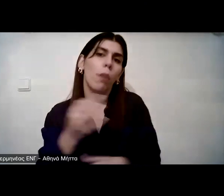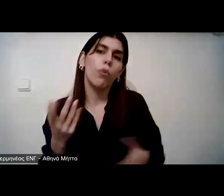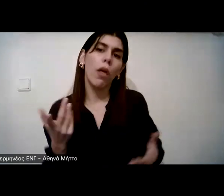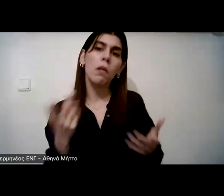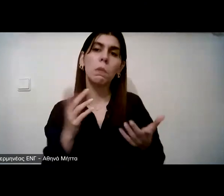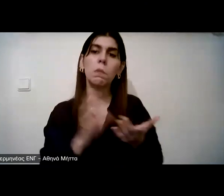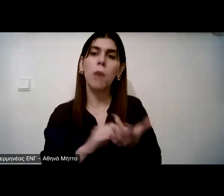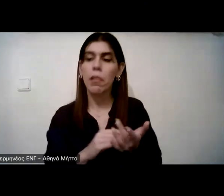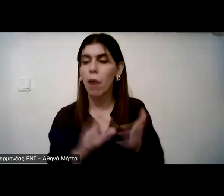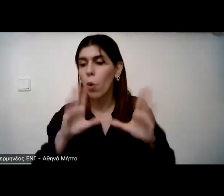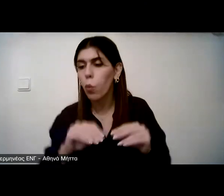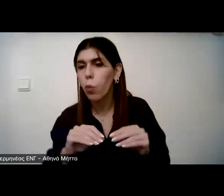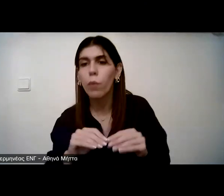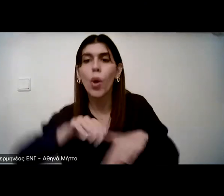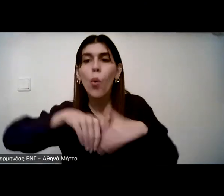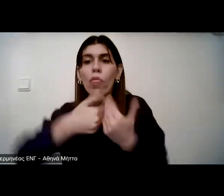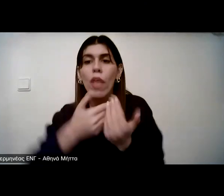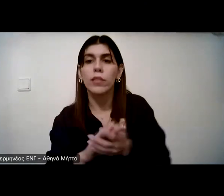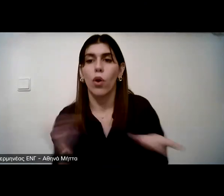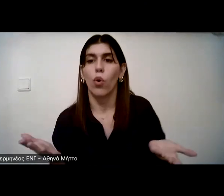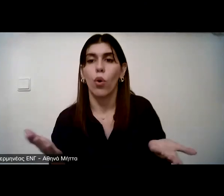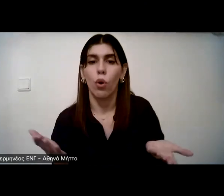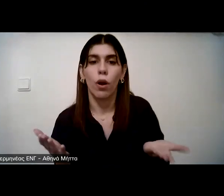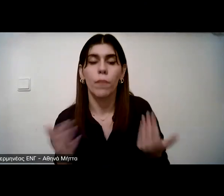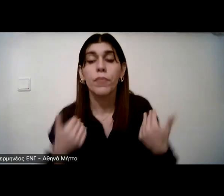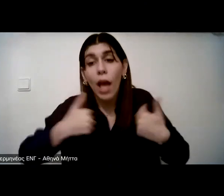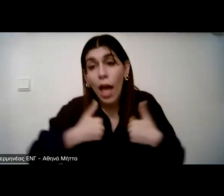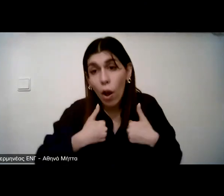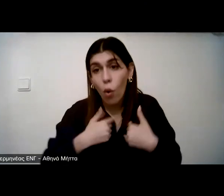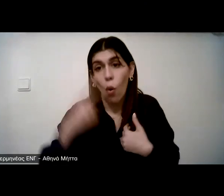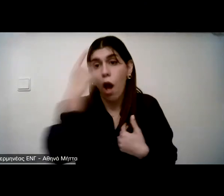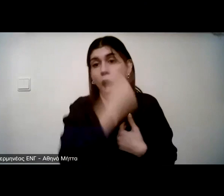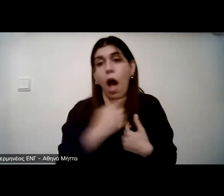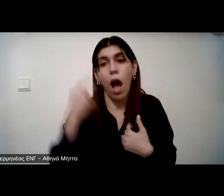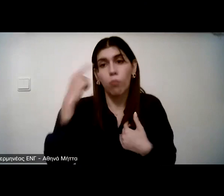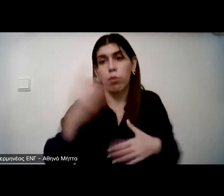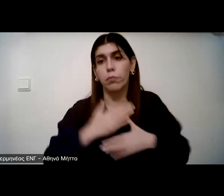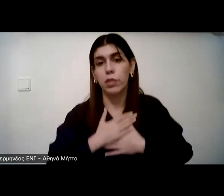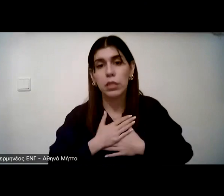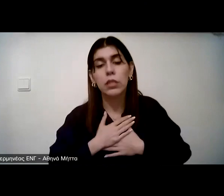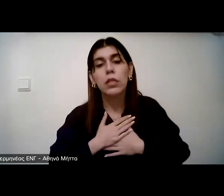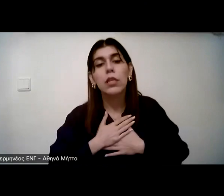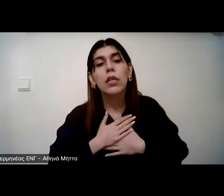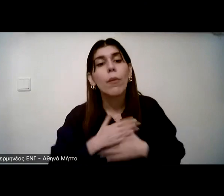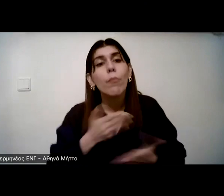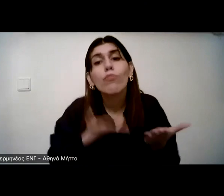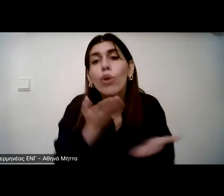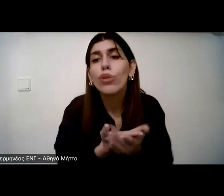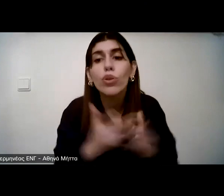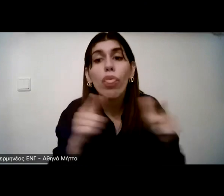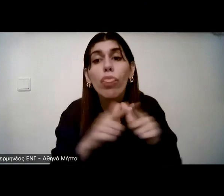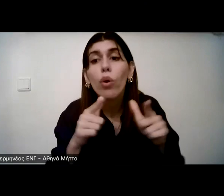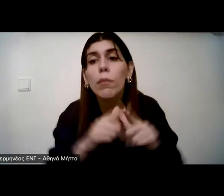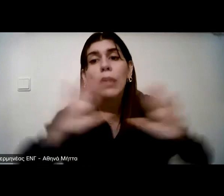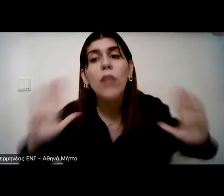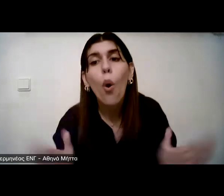και για το ουδέτερο γένος. Η δική μου η άποψη, το επαναλαμβάνω, είναι δοκιμάστε ό,τι θέλετε, κάντε